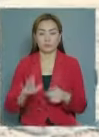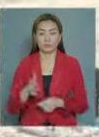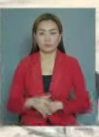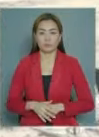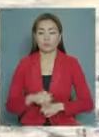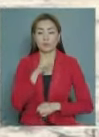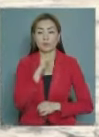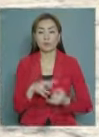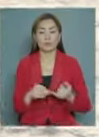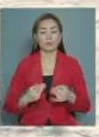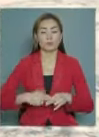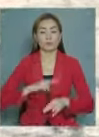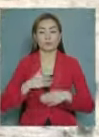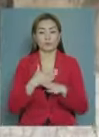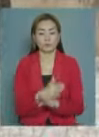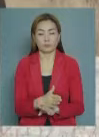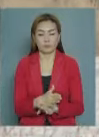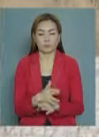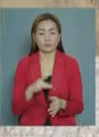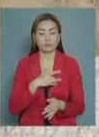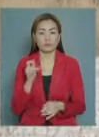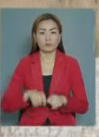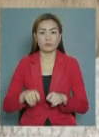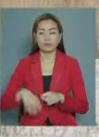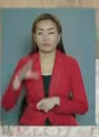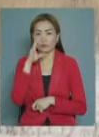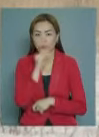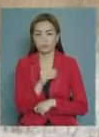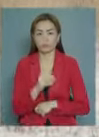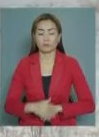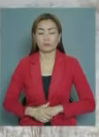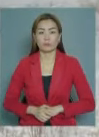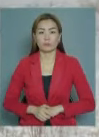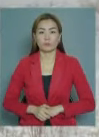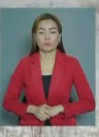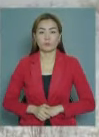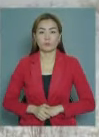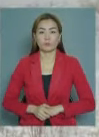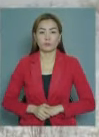Оның көмегімен жерді қайта бөлген кезде қатаң бақылау жүргізуге мүмкіндік болады.